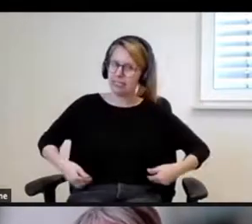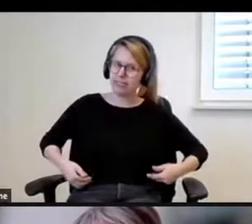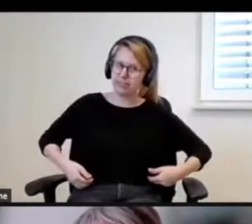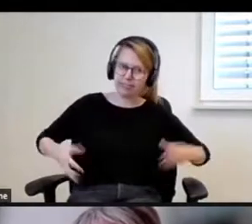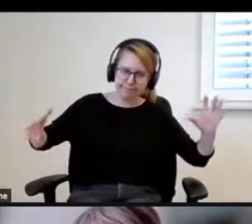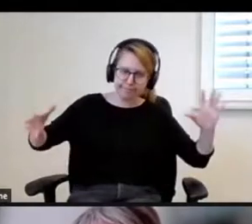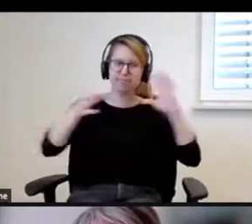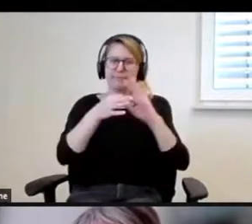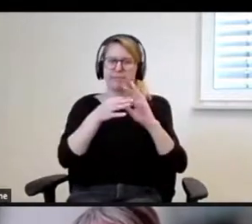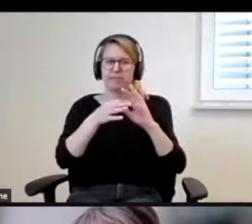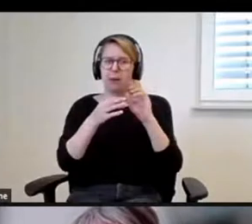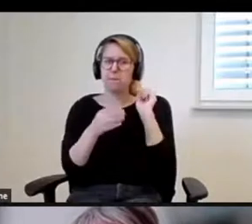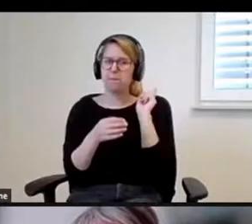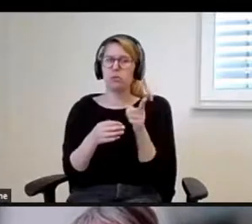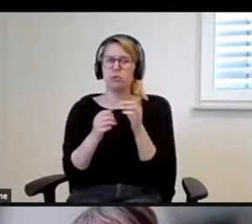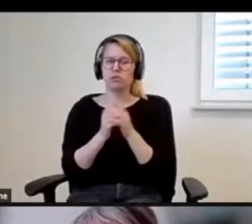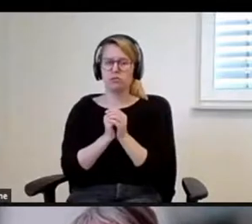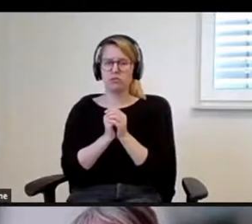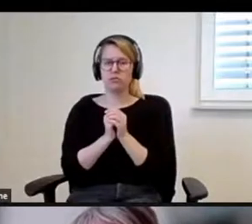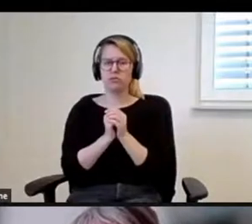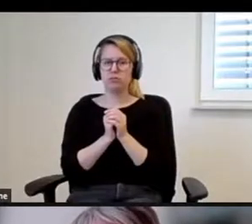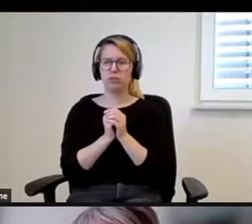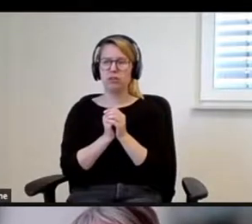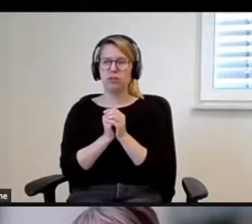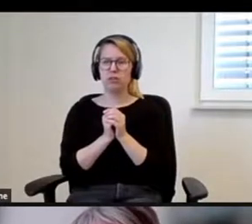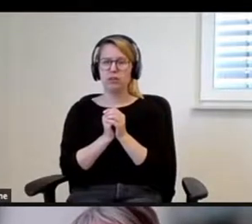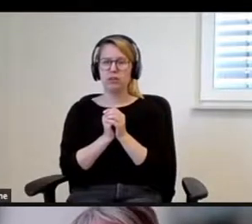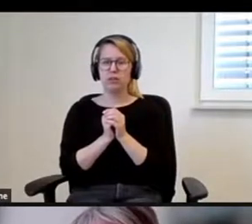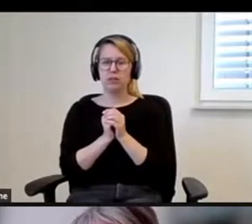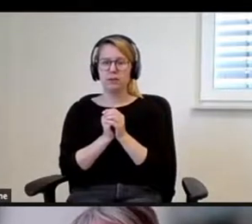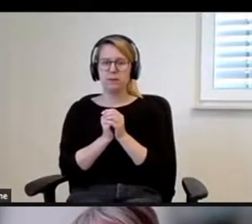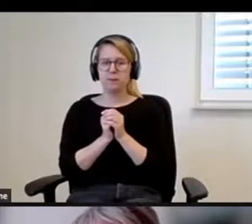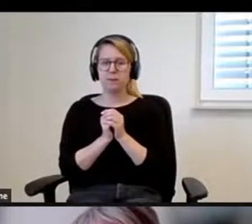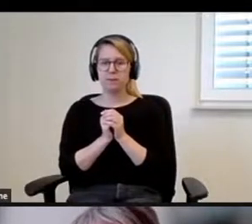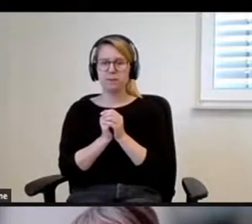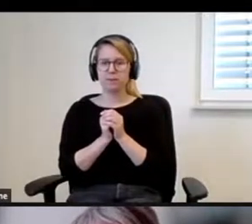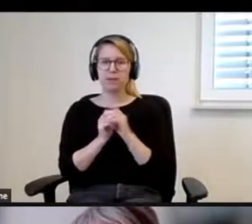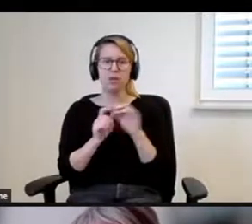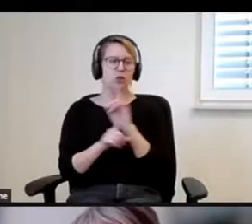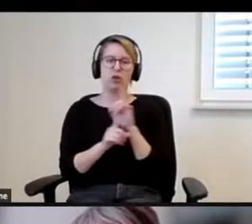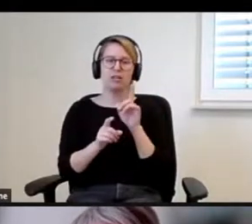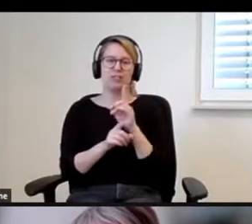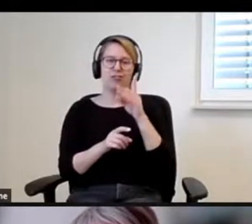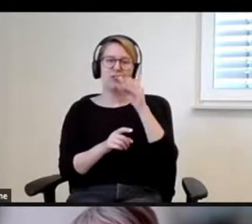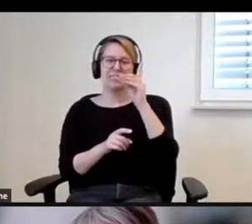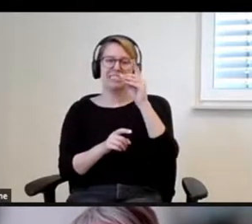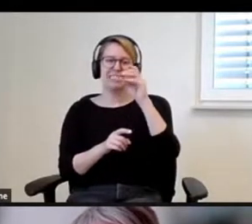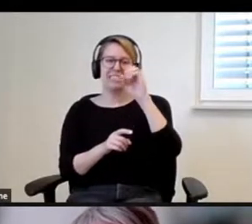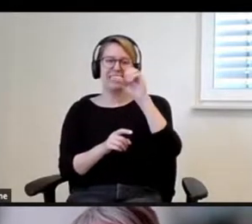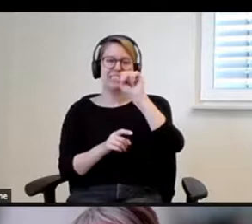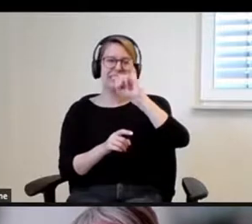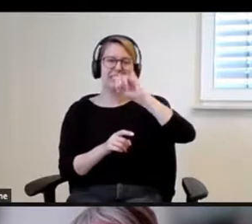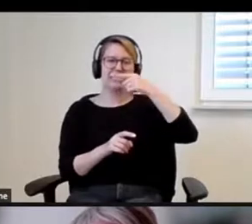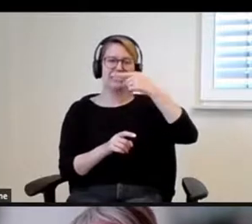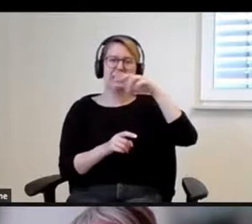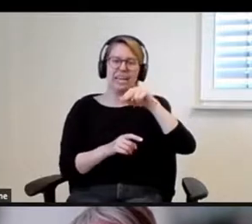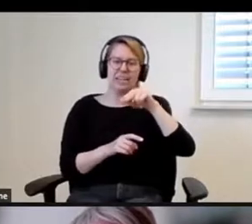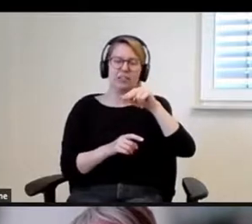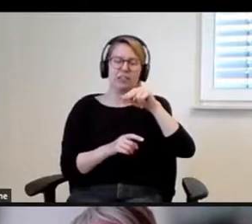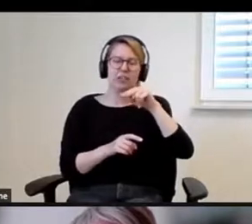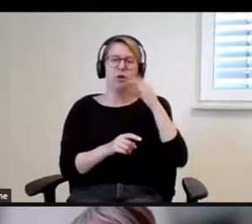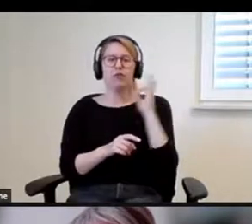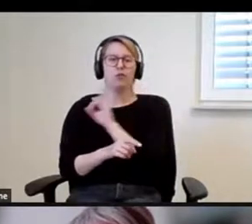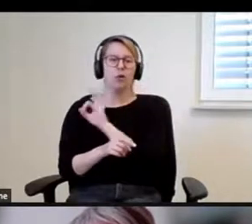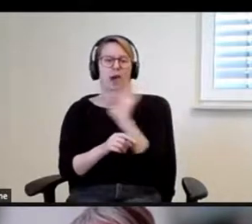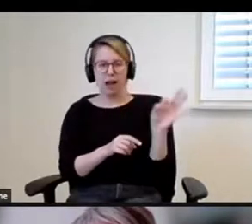pas encore parlé, le design for all. Donc, je crois que c'est important aussi de voir que ce n'est pas